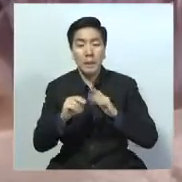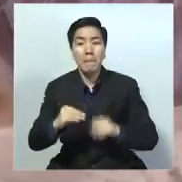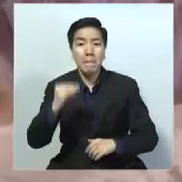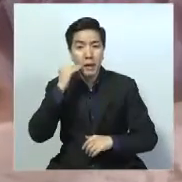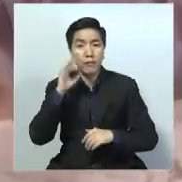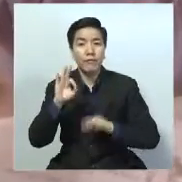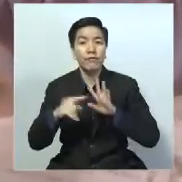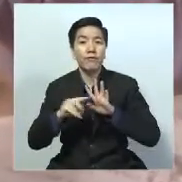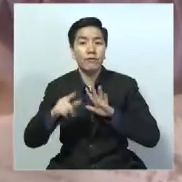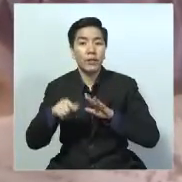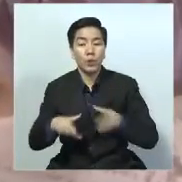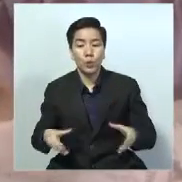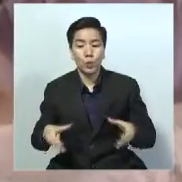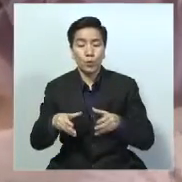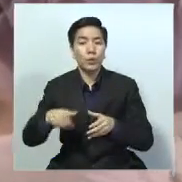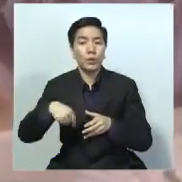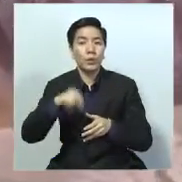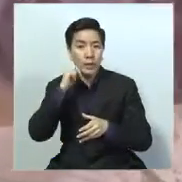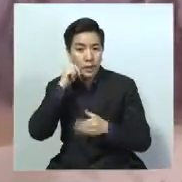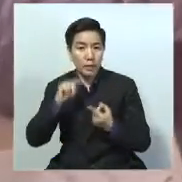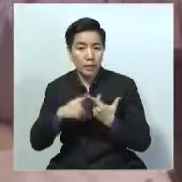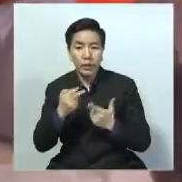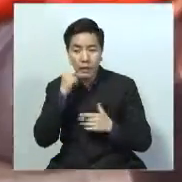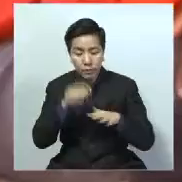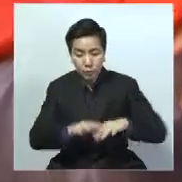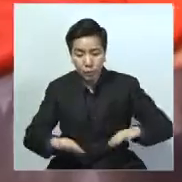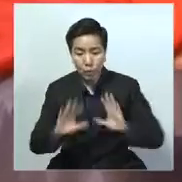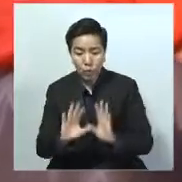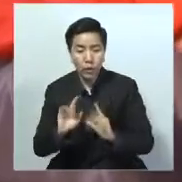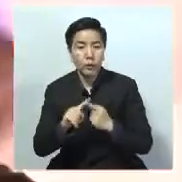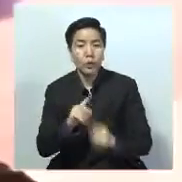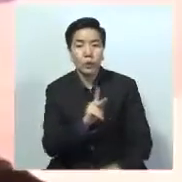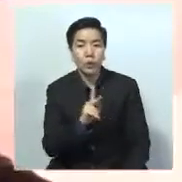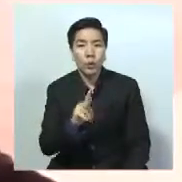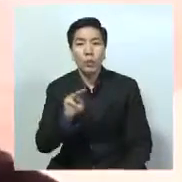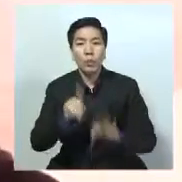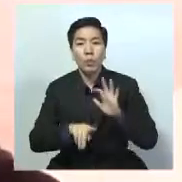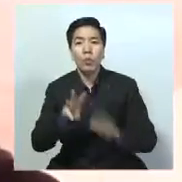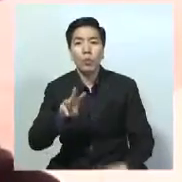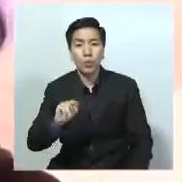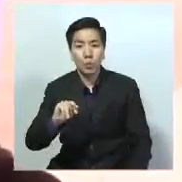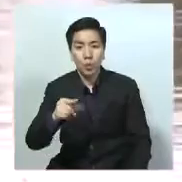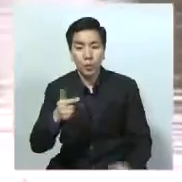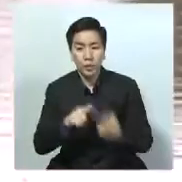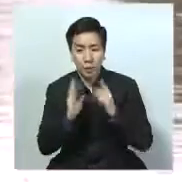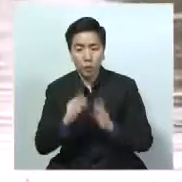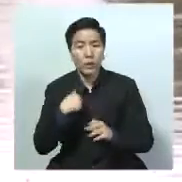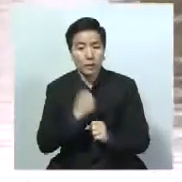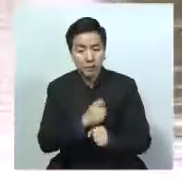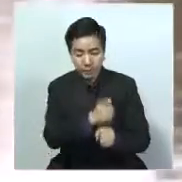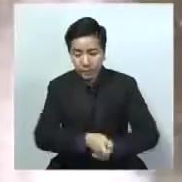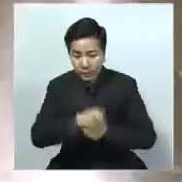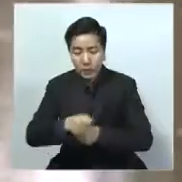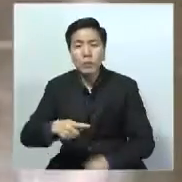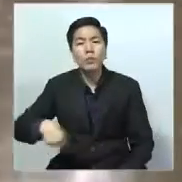ฝางเนี่ยแหละค่ะเขาก็เป็นกลุ่มผู้ใช้น้ำในพื้นที่ชลประทานของอ่างเก็บน้ำกกม่วงนะคะเขาบอกว่าเกษตรกรในพื้นที่ส่วน